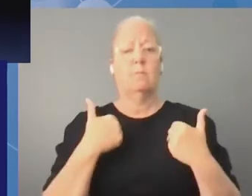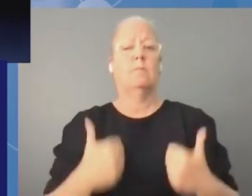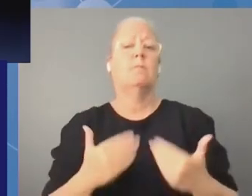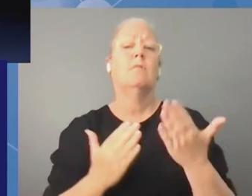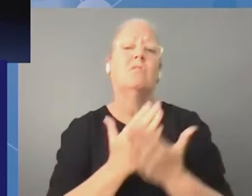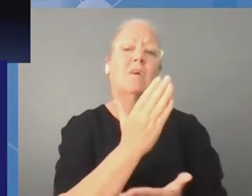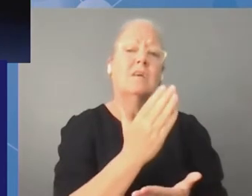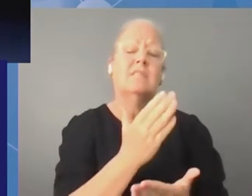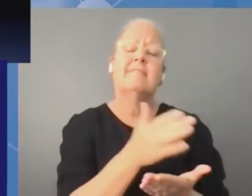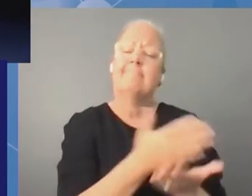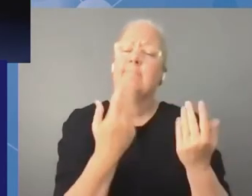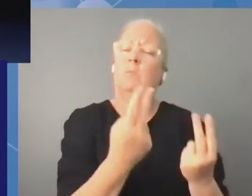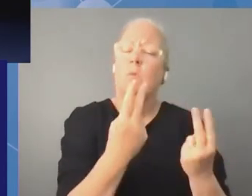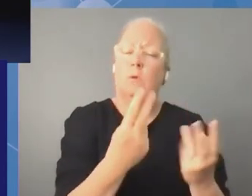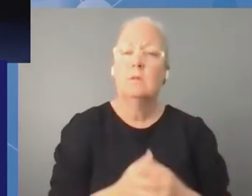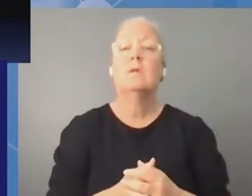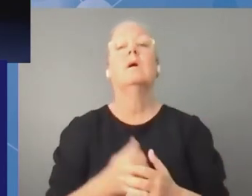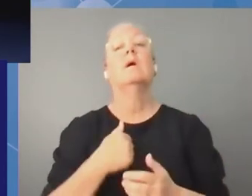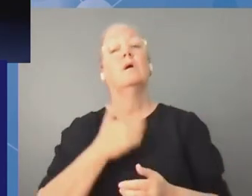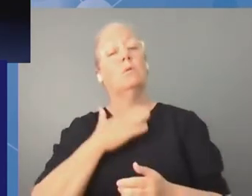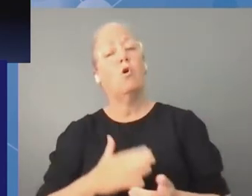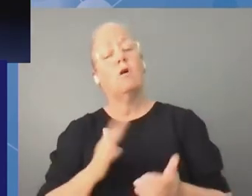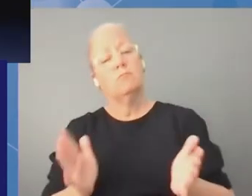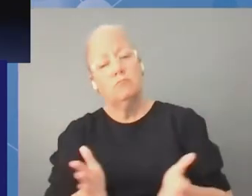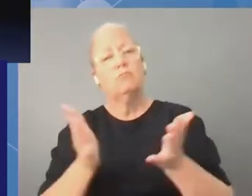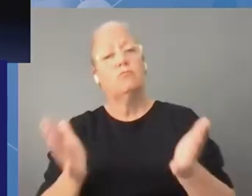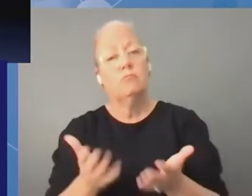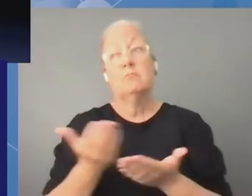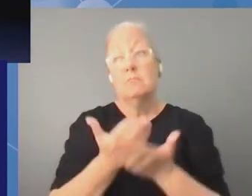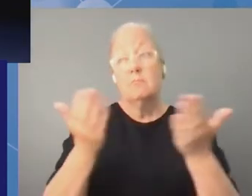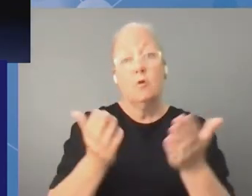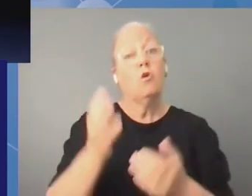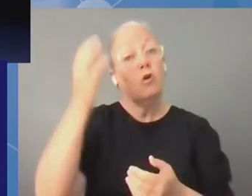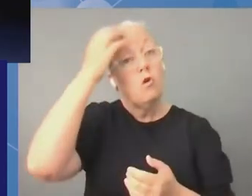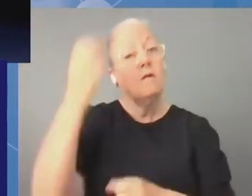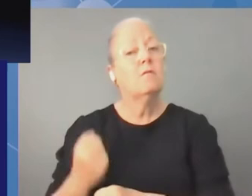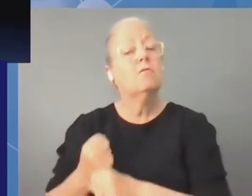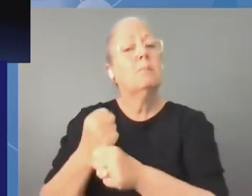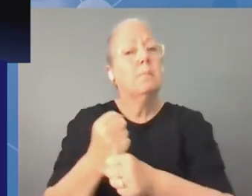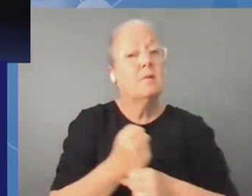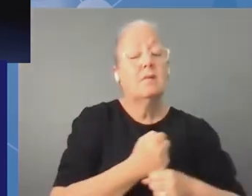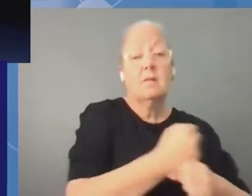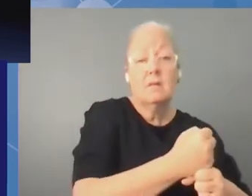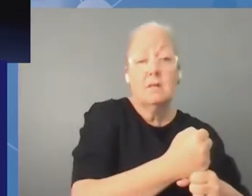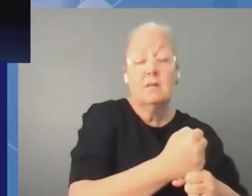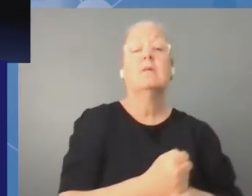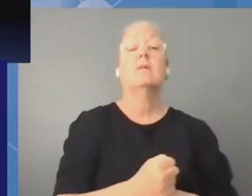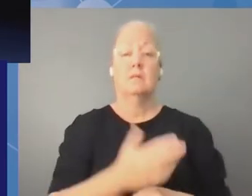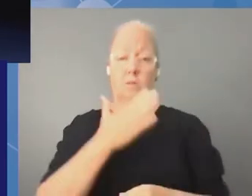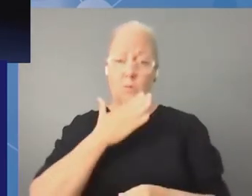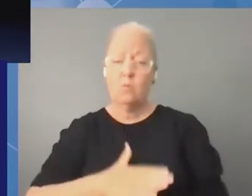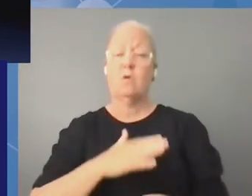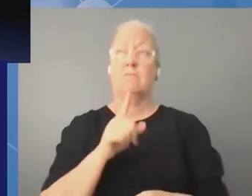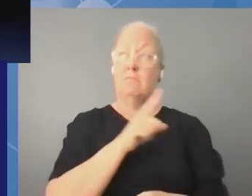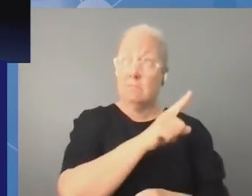要花一些更多的努力，让人权自由是会在互联网是得到一